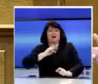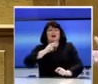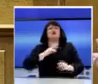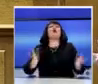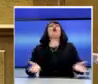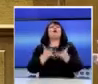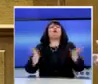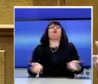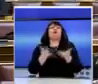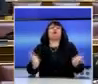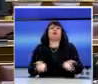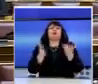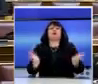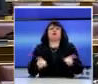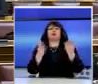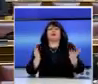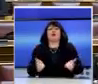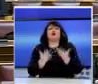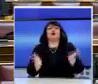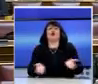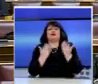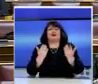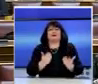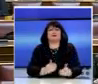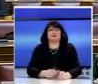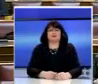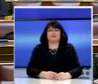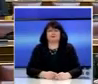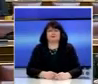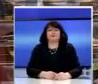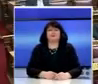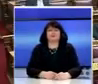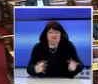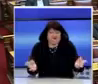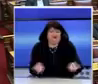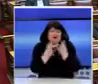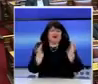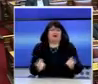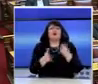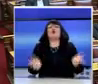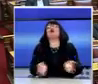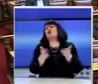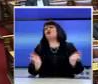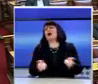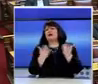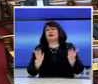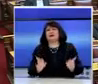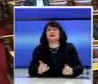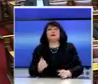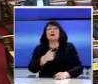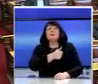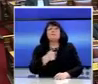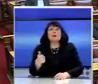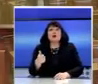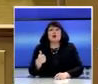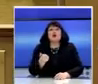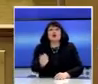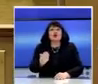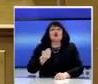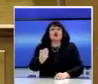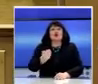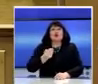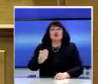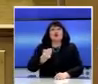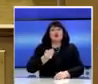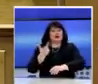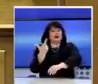χύμα, όλα στην τύχη. Το μόνο που δεν ήταν στην τύχη ήταν το πόσο έγκαιρα οργανώσατε